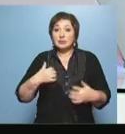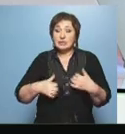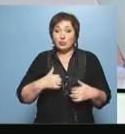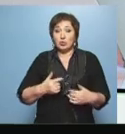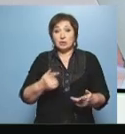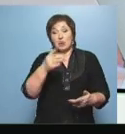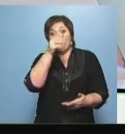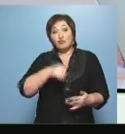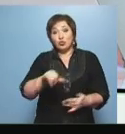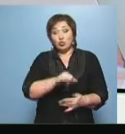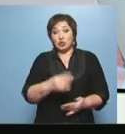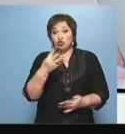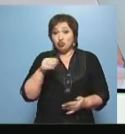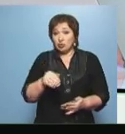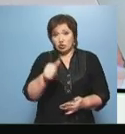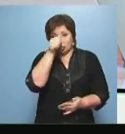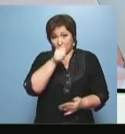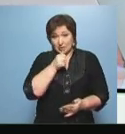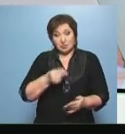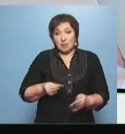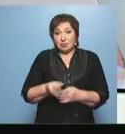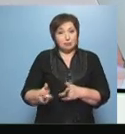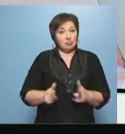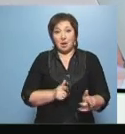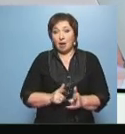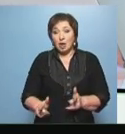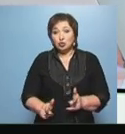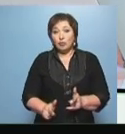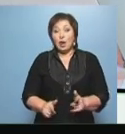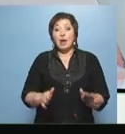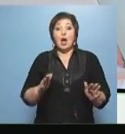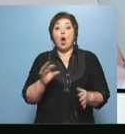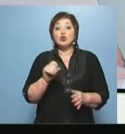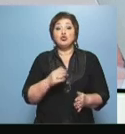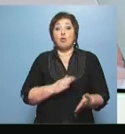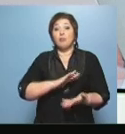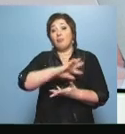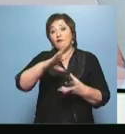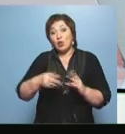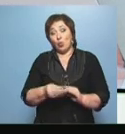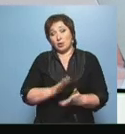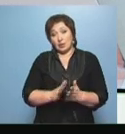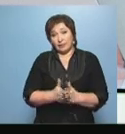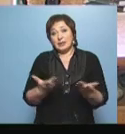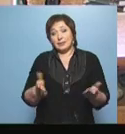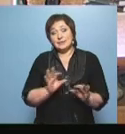в месяц за комнату, как в Санкт-Петербурге, не готовы. До чего договорились в итоге, расскажет Елена